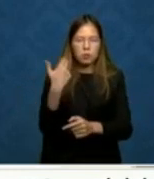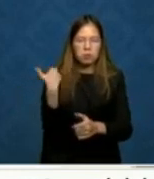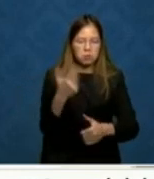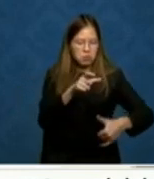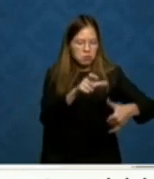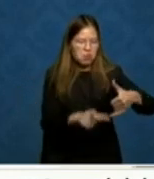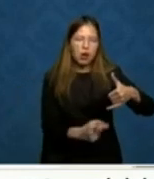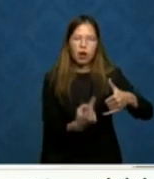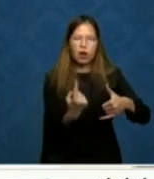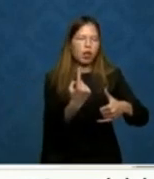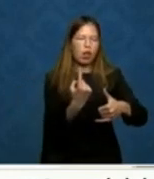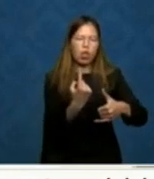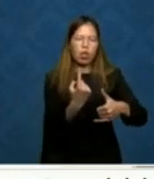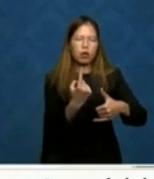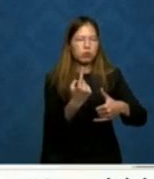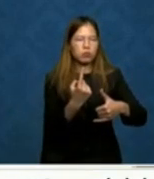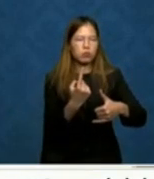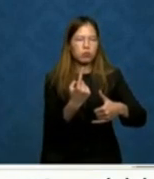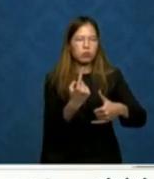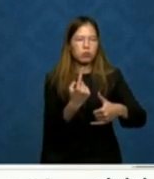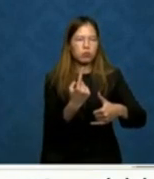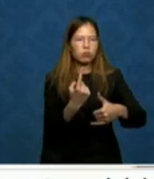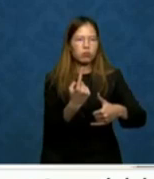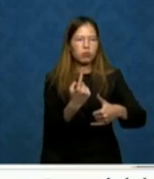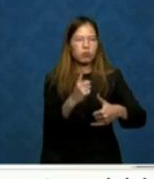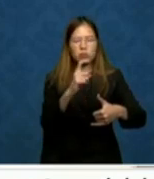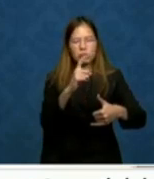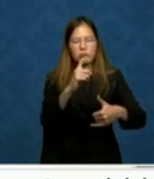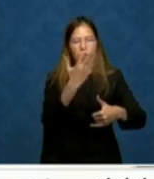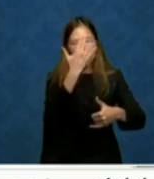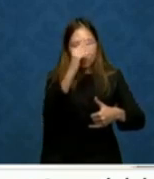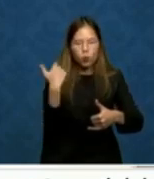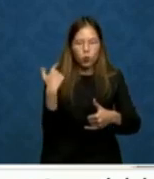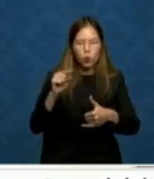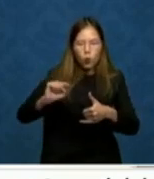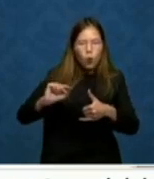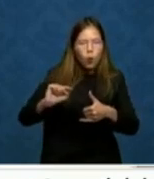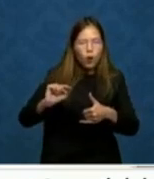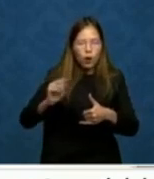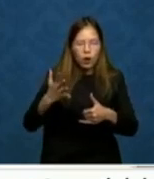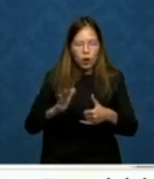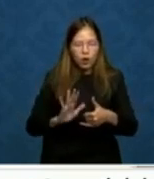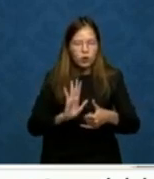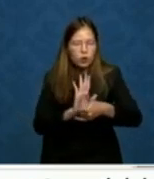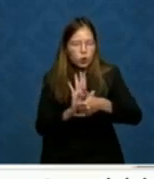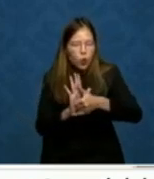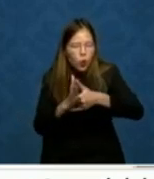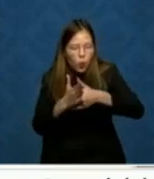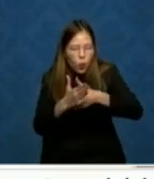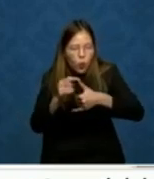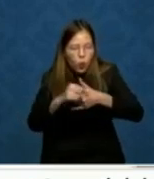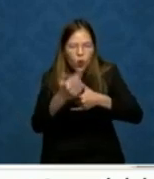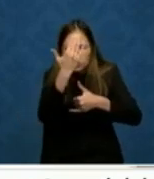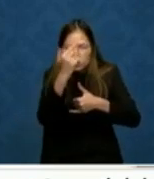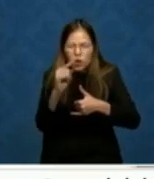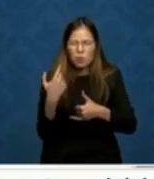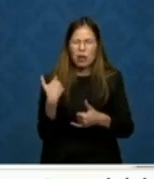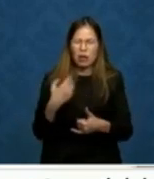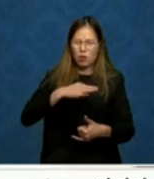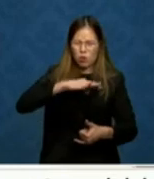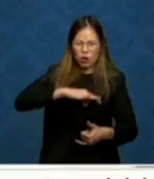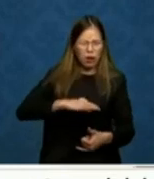การอย่างเดียวแต่ต้องมองจากมุมของผู้ถูกกระทำว่าพฤติการหรือลักษณะแบบใดที่เขารู้สึกไม่โ